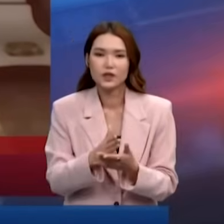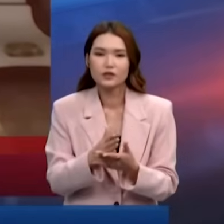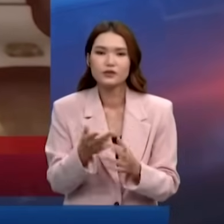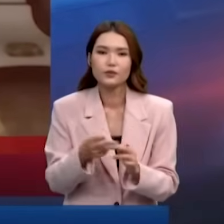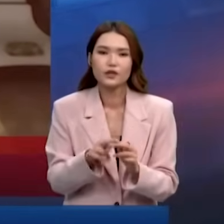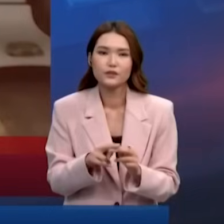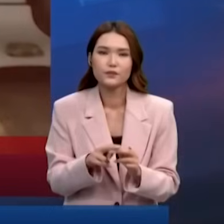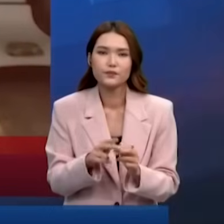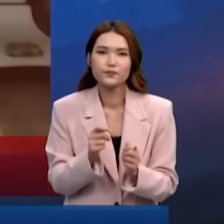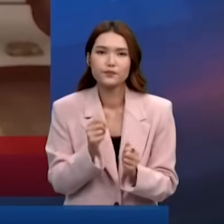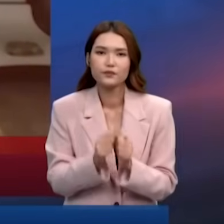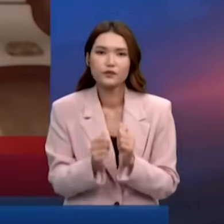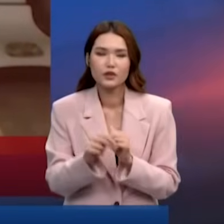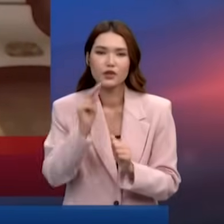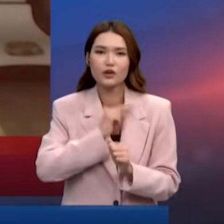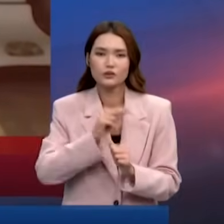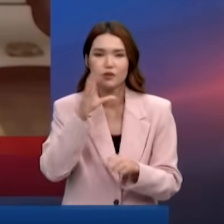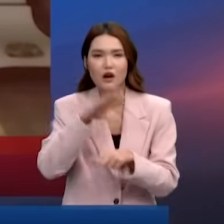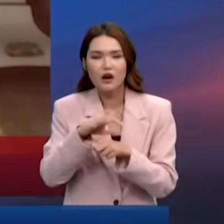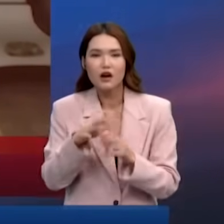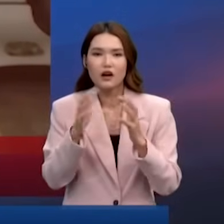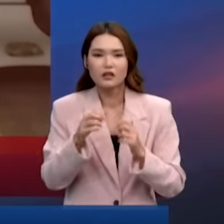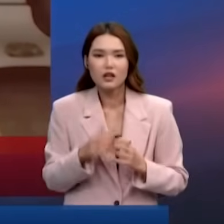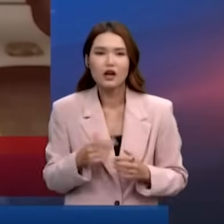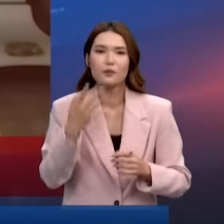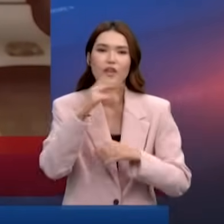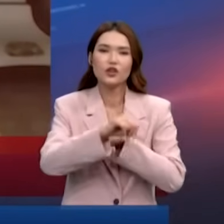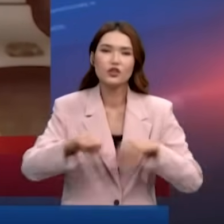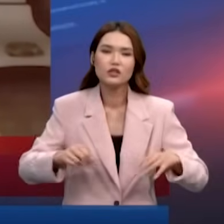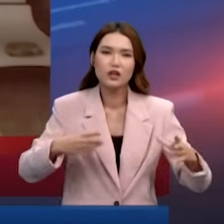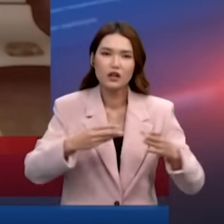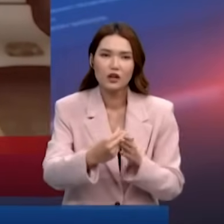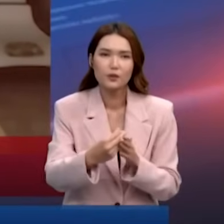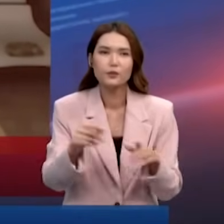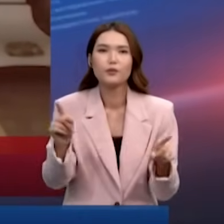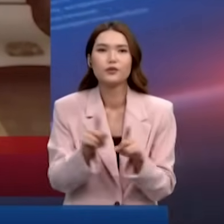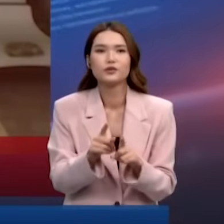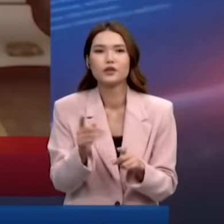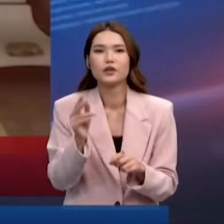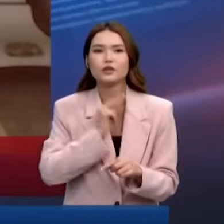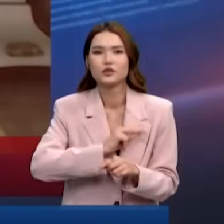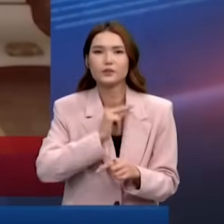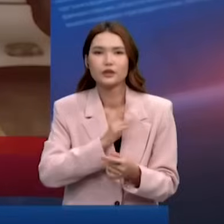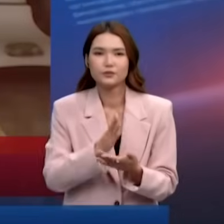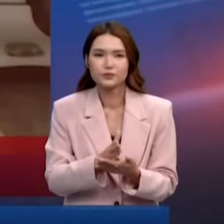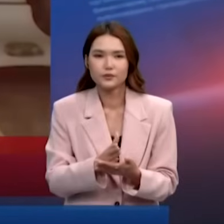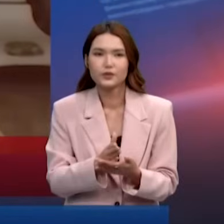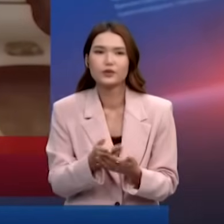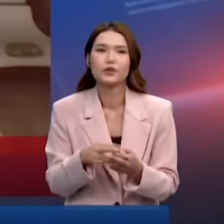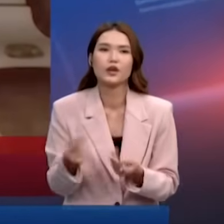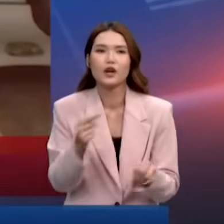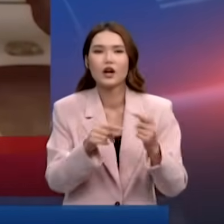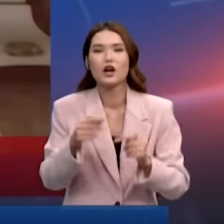біраз мамандардан айырылып қалды. Өйткені олар мынау шетелдің барып жұмысқа кетіп қалды. Мынау бірлескен